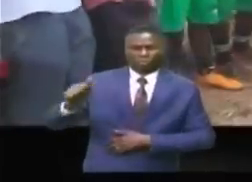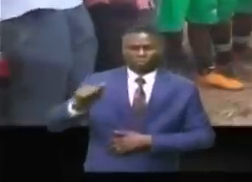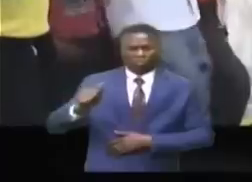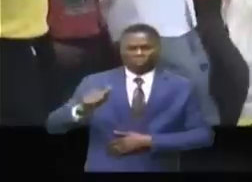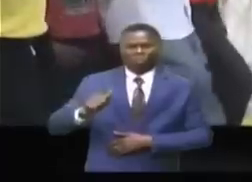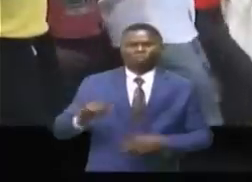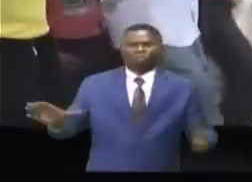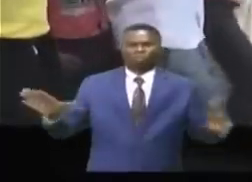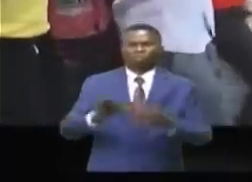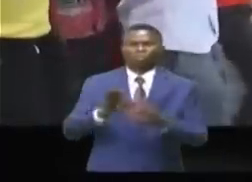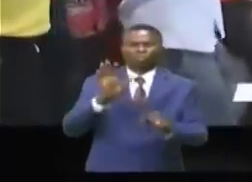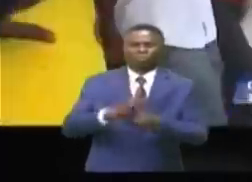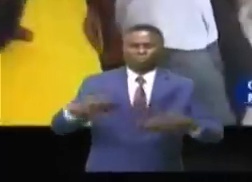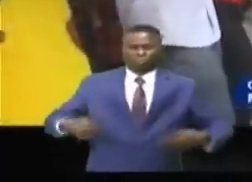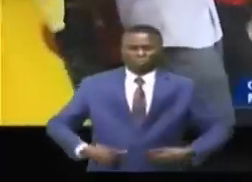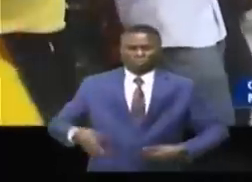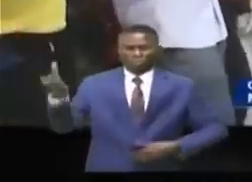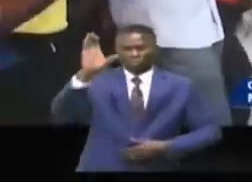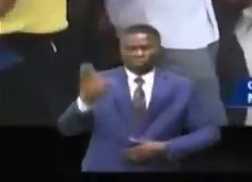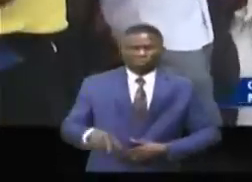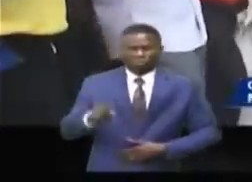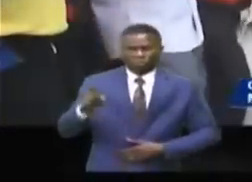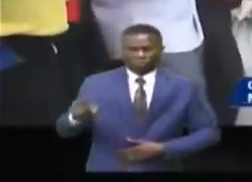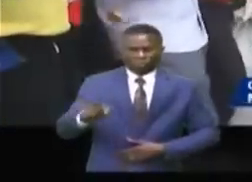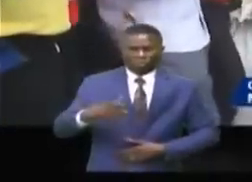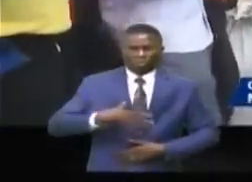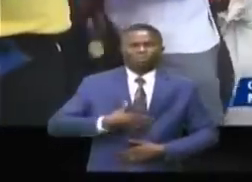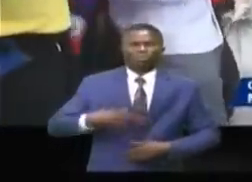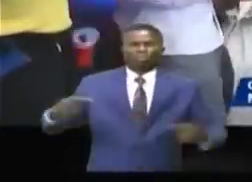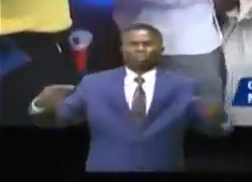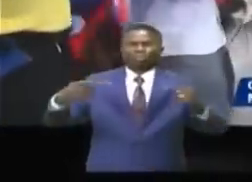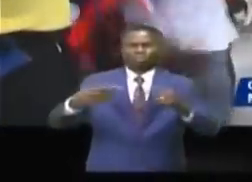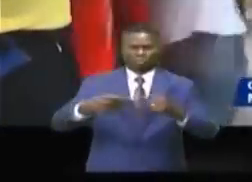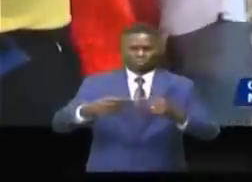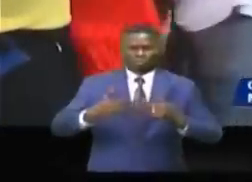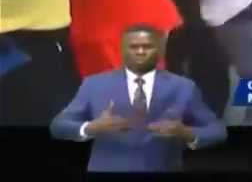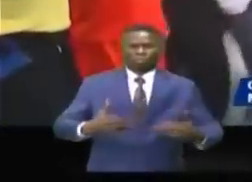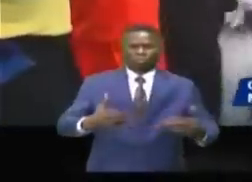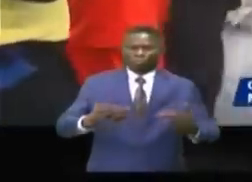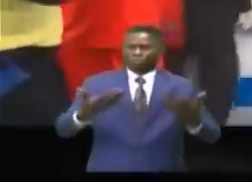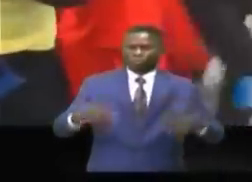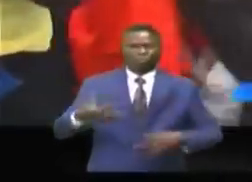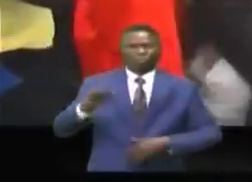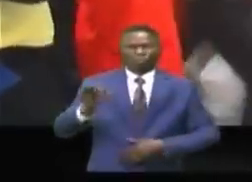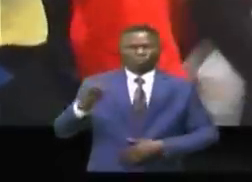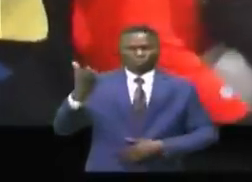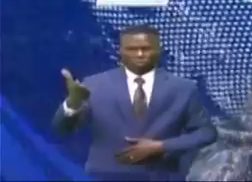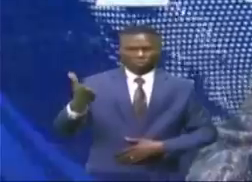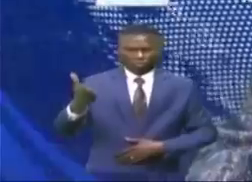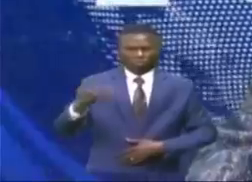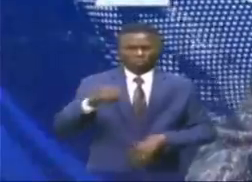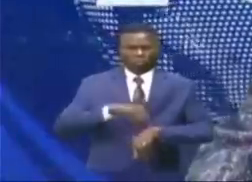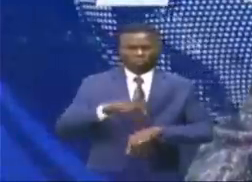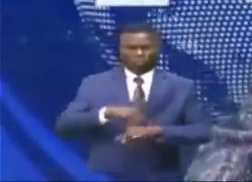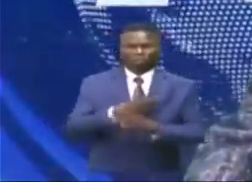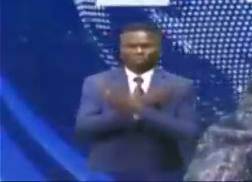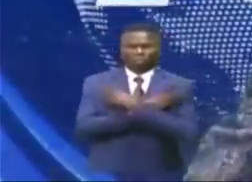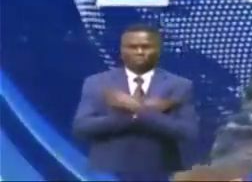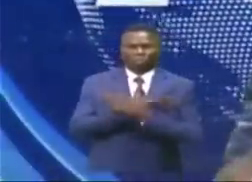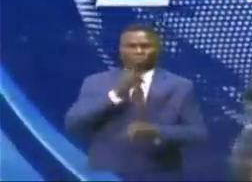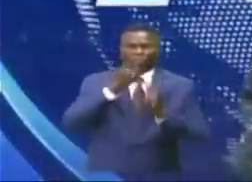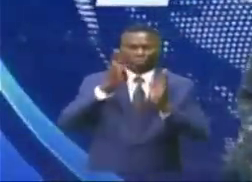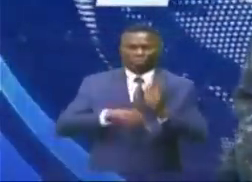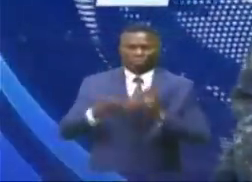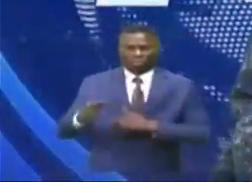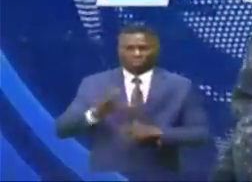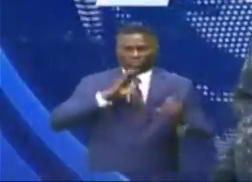réuni la jeunesse du Congo central. Un championnat empreint de sportivité et de fair play. Et ce